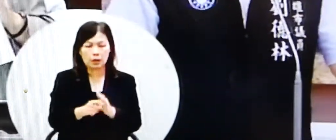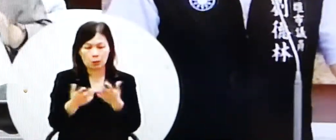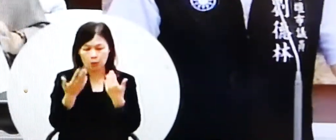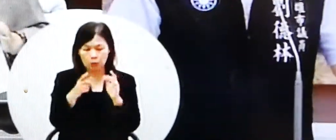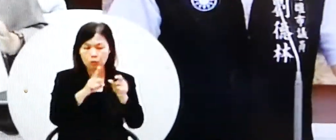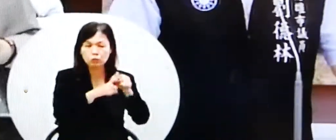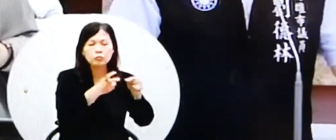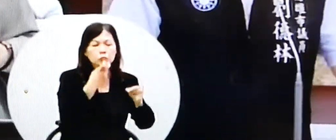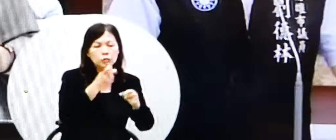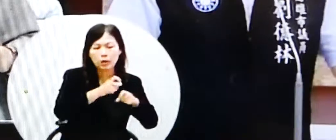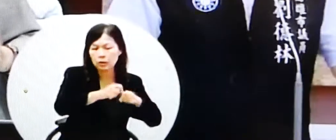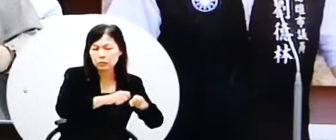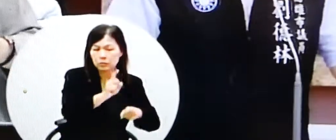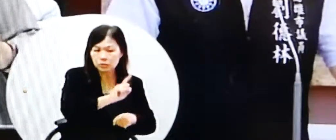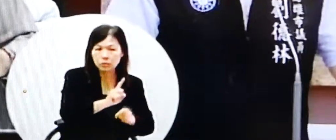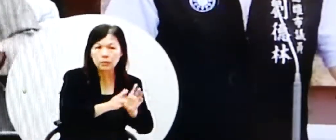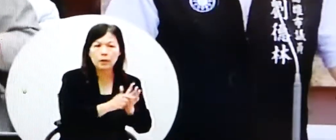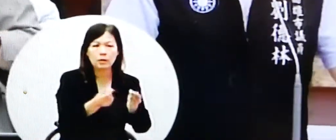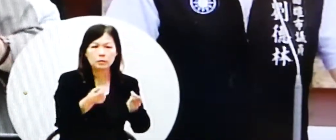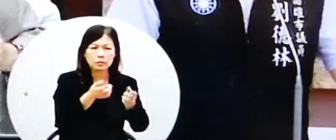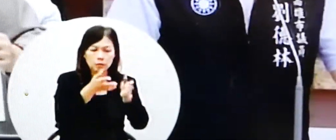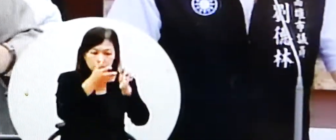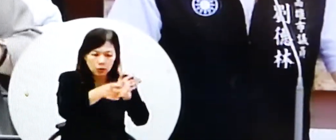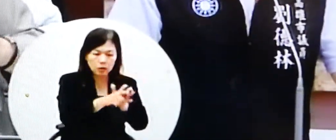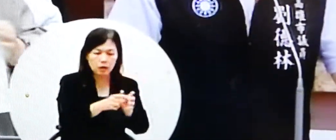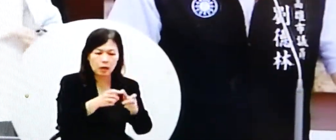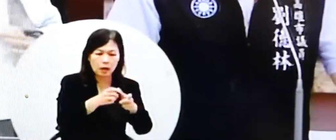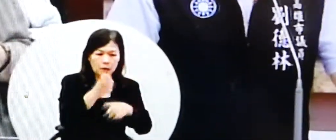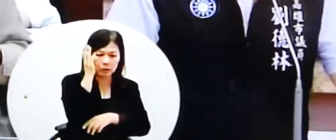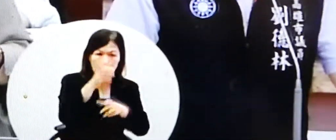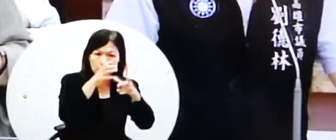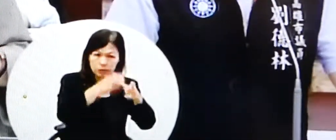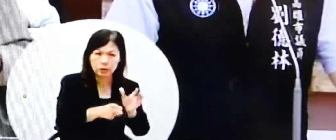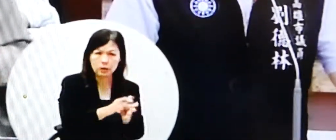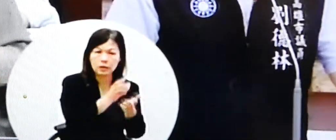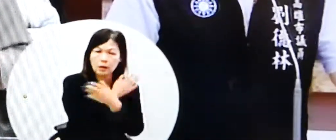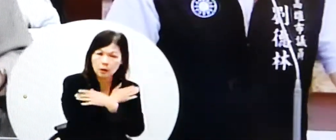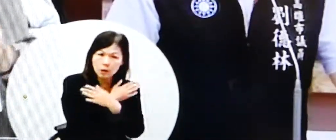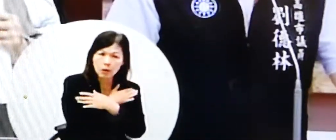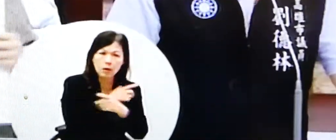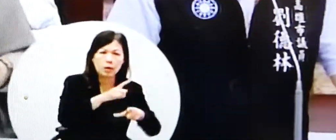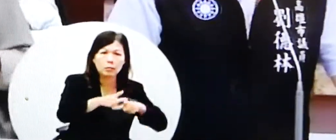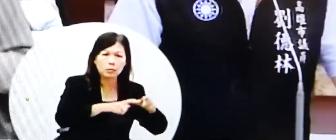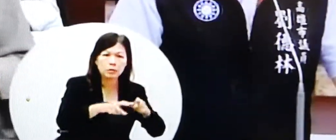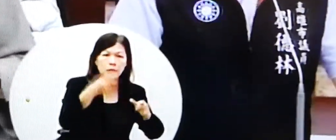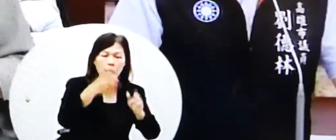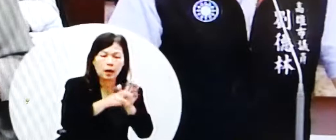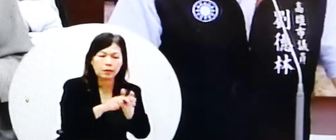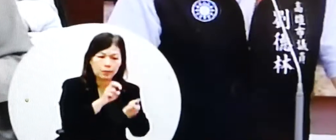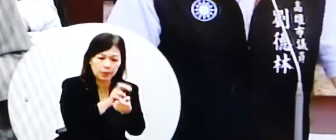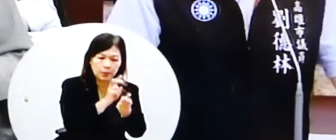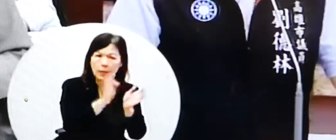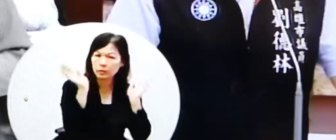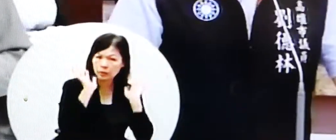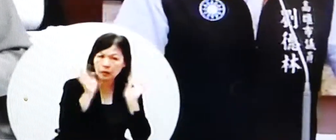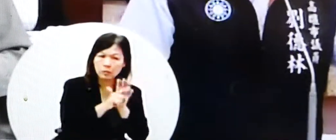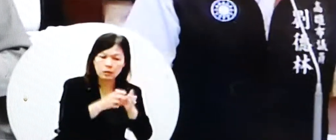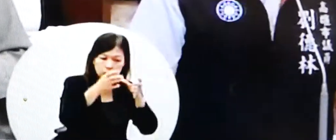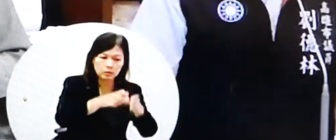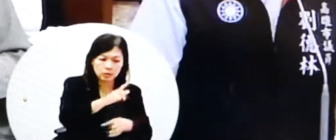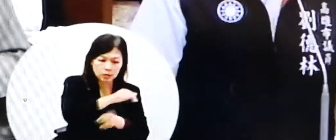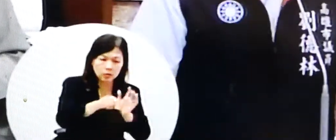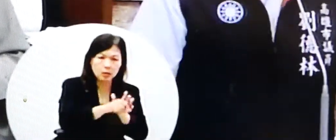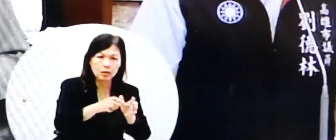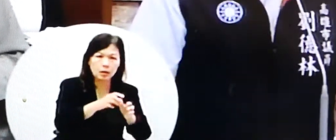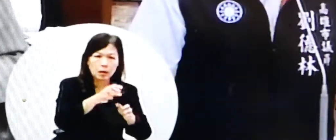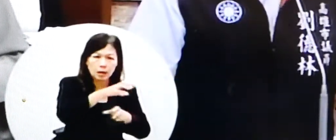对于公立托儿所，包括未来的这个育儿的很多硬体空间这个部分，啊，对于